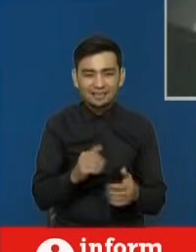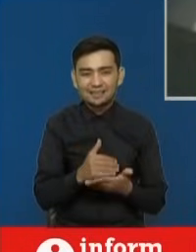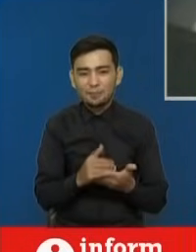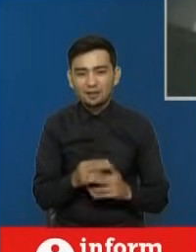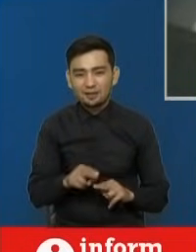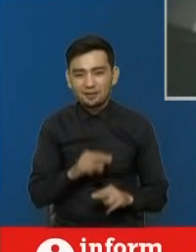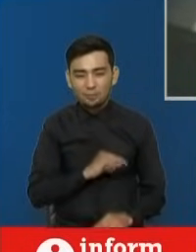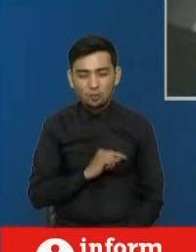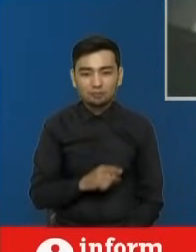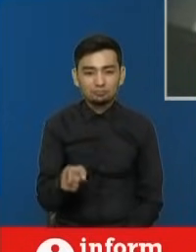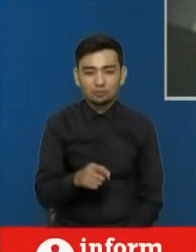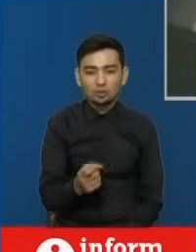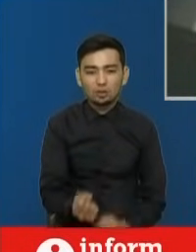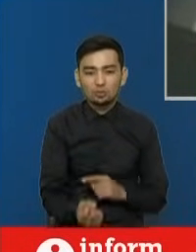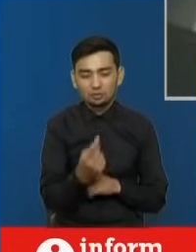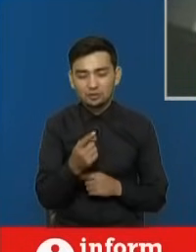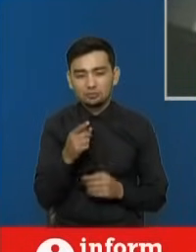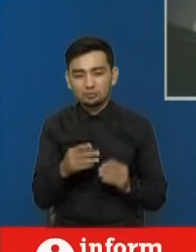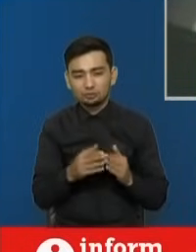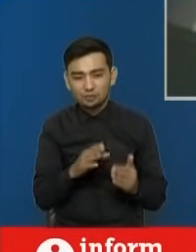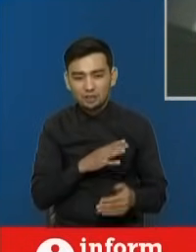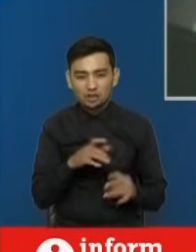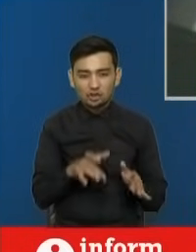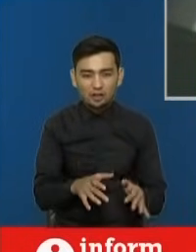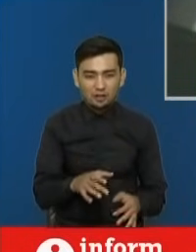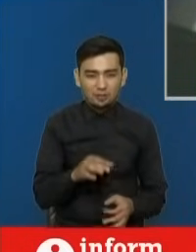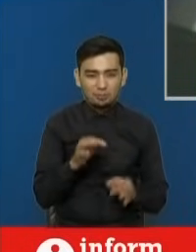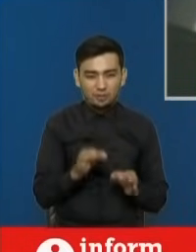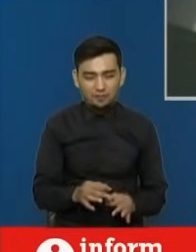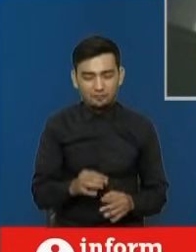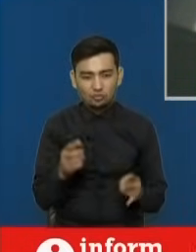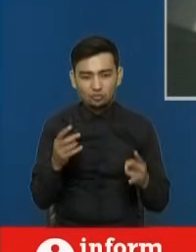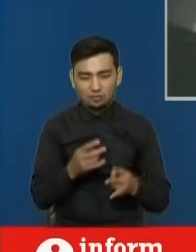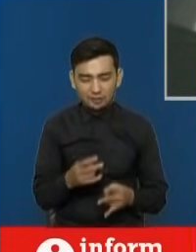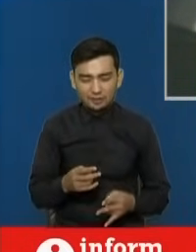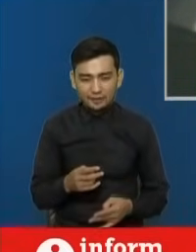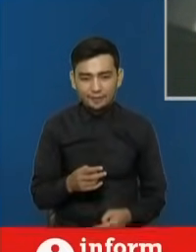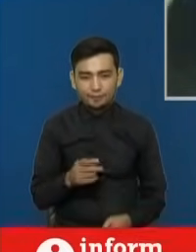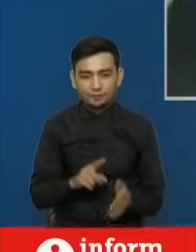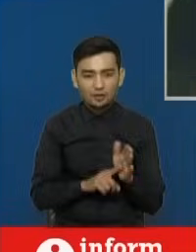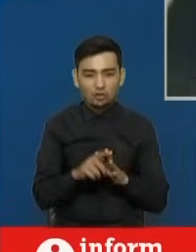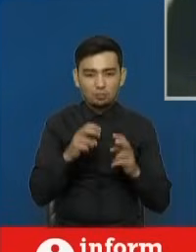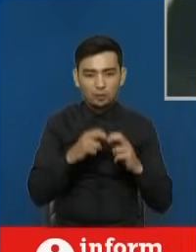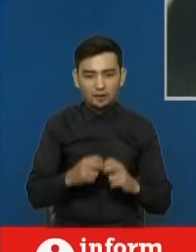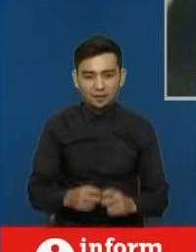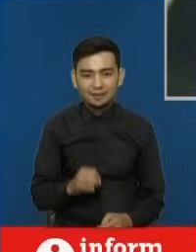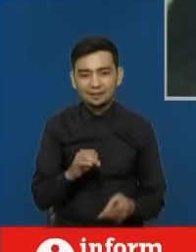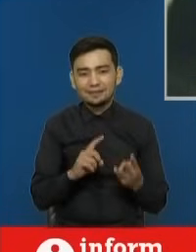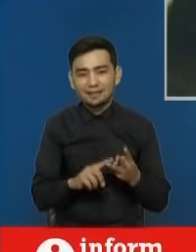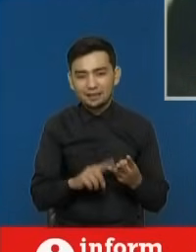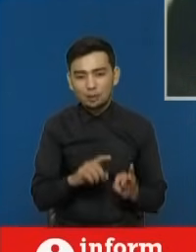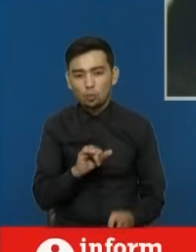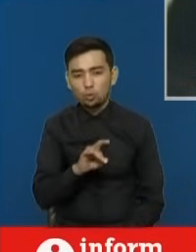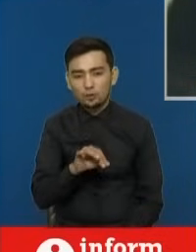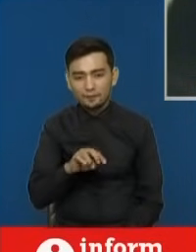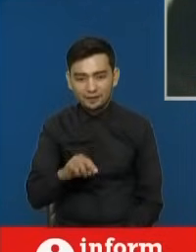должны принимать процессуальное решение о начале проверки. И третий уровень –